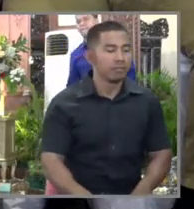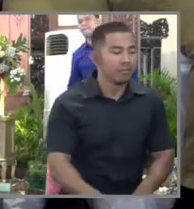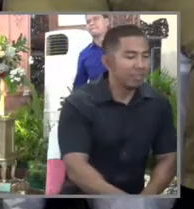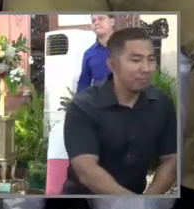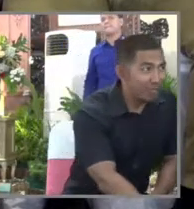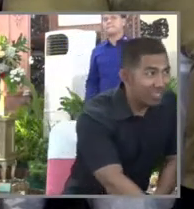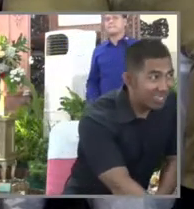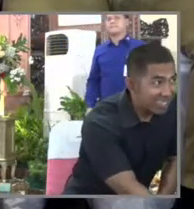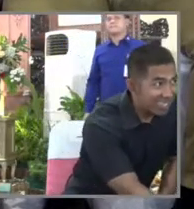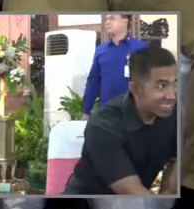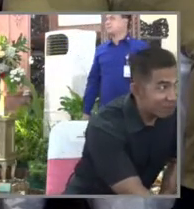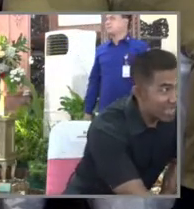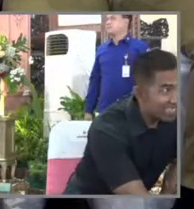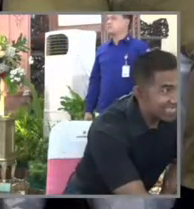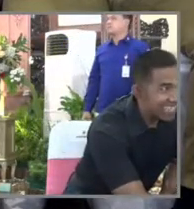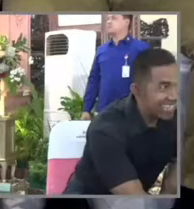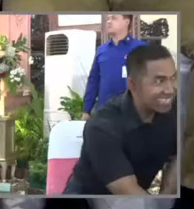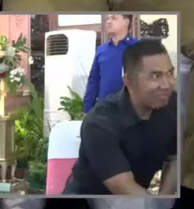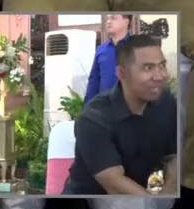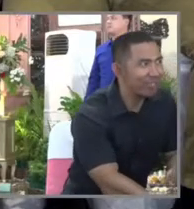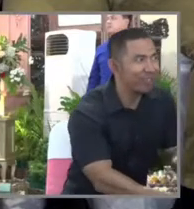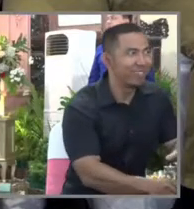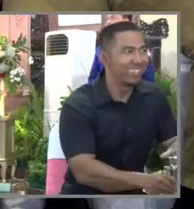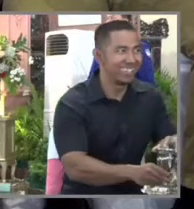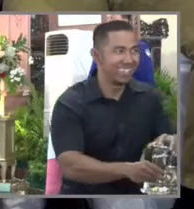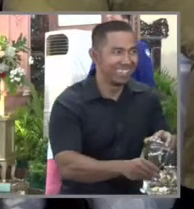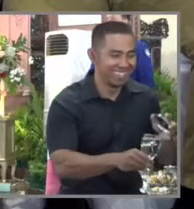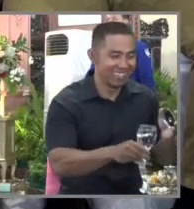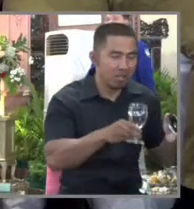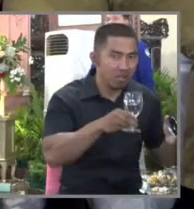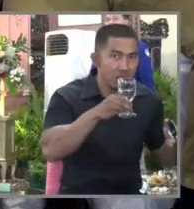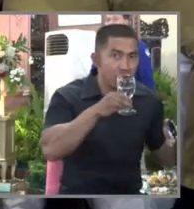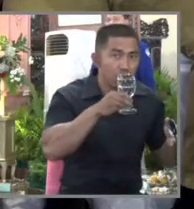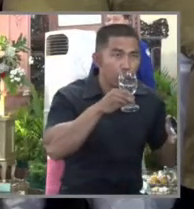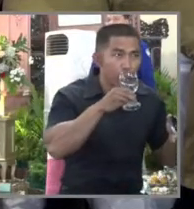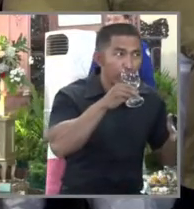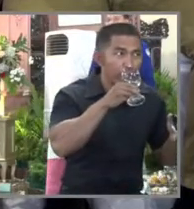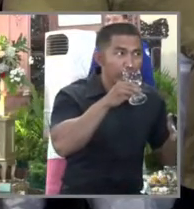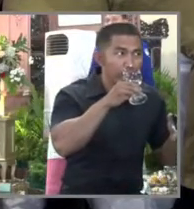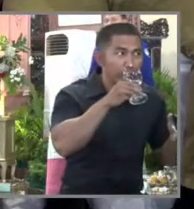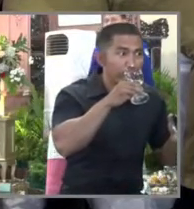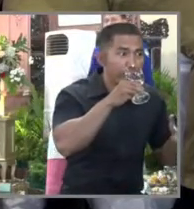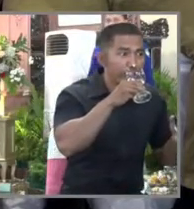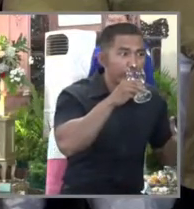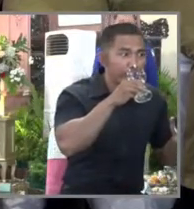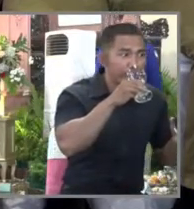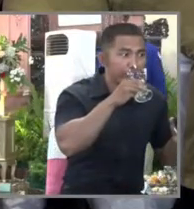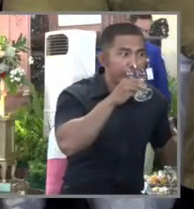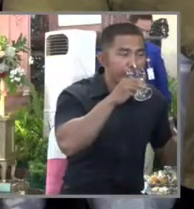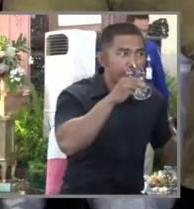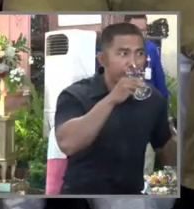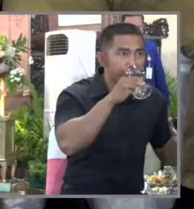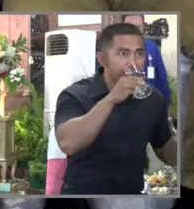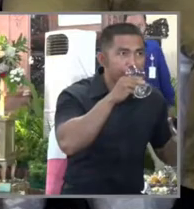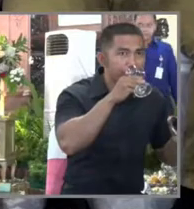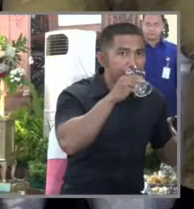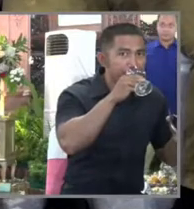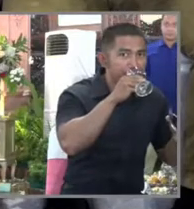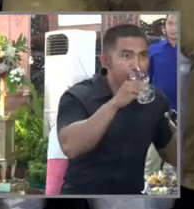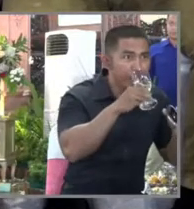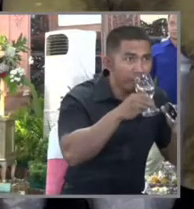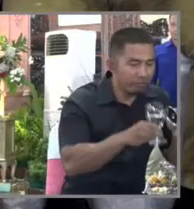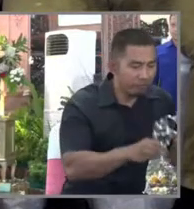Seneng aku arep pelajari. Yo, monggo silakan, Mas. Iya, terima kasih. Assalamualaikum warahmatullahi wabarakatuh. Waalaikumsalam warahmatullahi